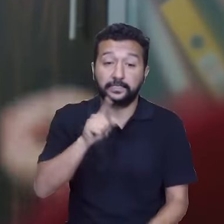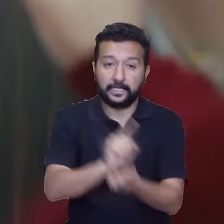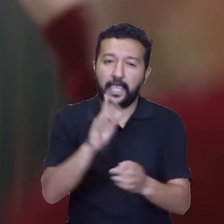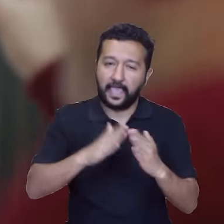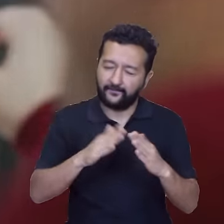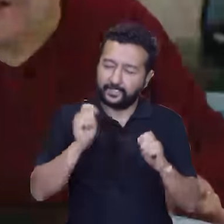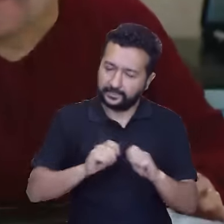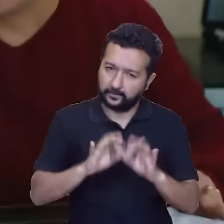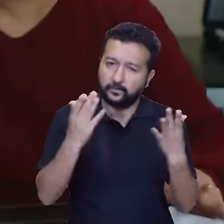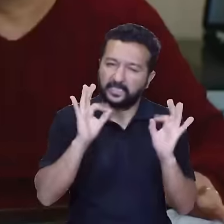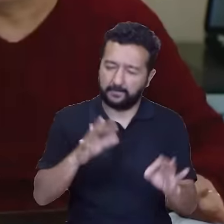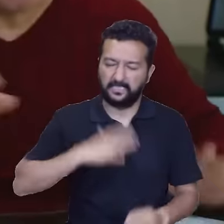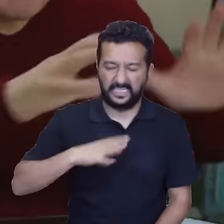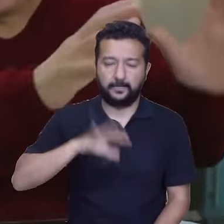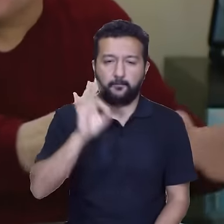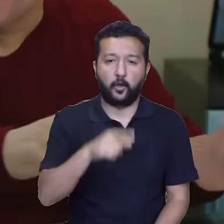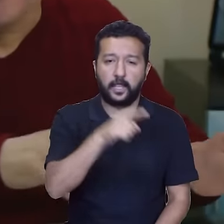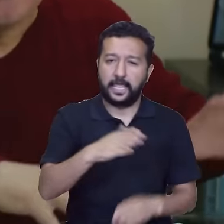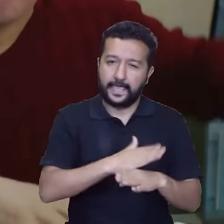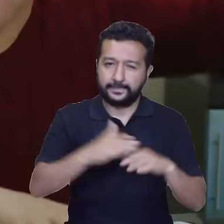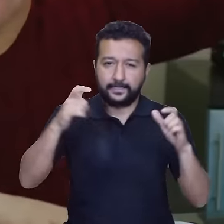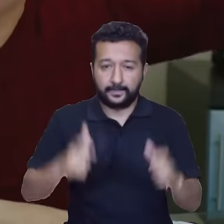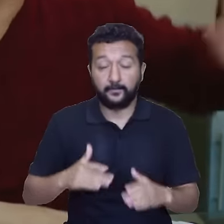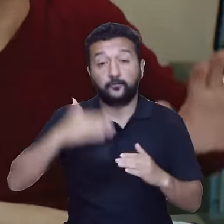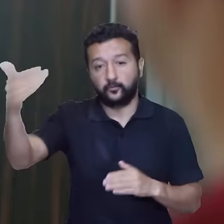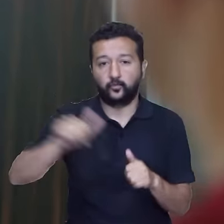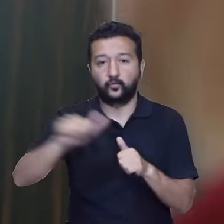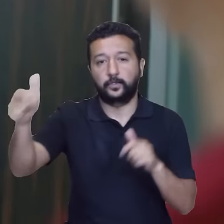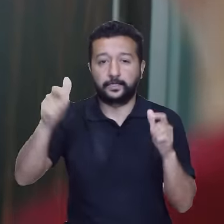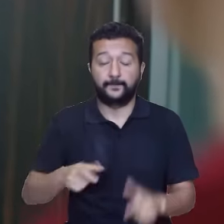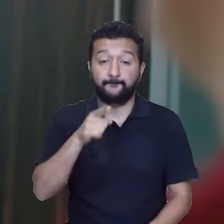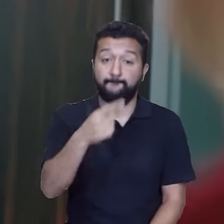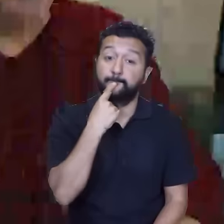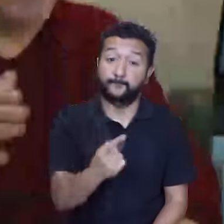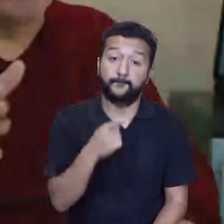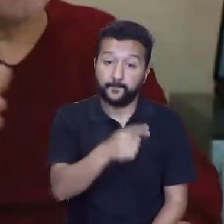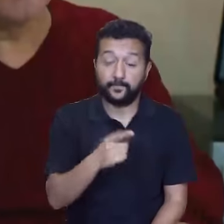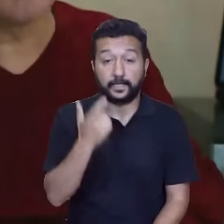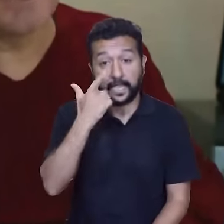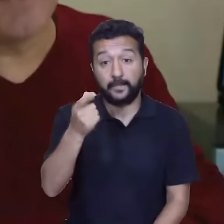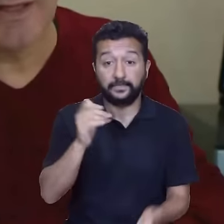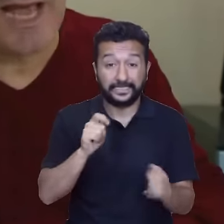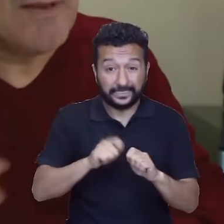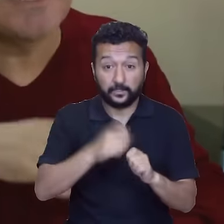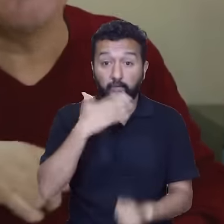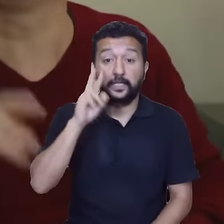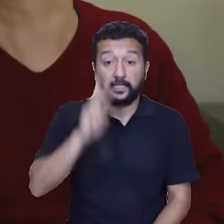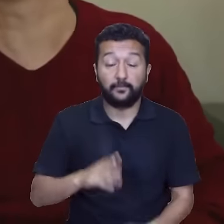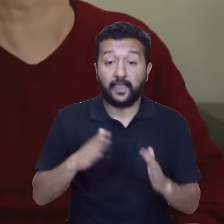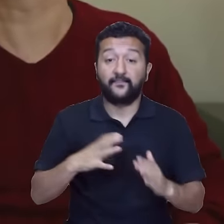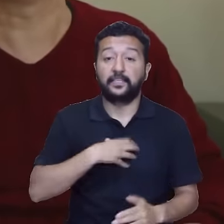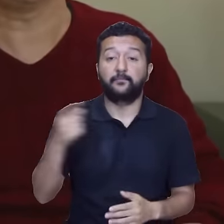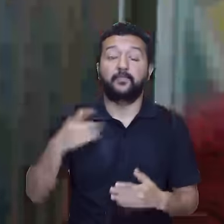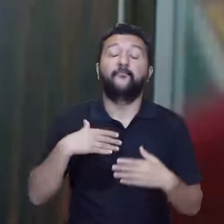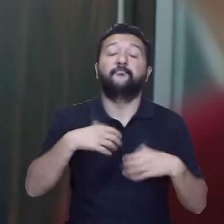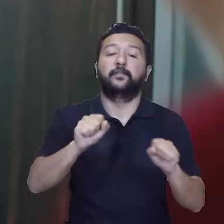ev işini halletti. Tam istediğin gibi böyle. Eşyalı ve mahalleden uzak. Yalnız şunu söyleyeyim, hayırlı bir iş olmasaydı vallahi ev sahibi